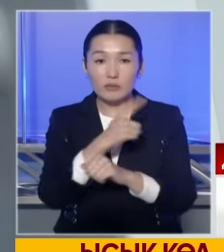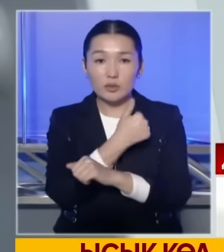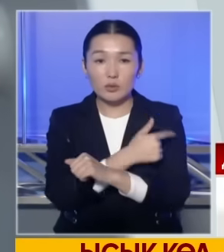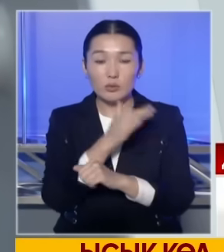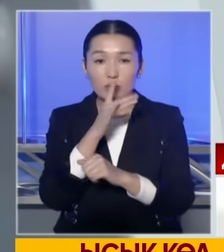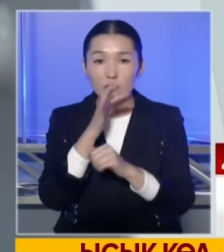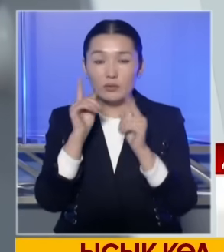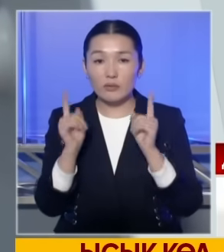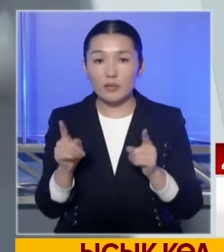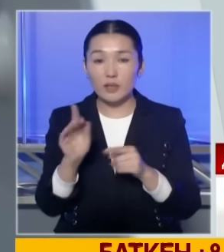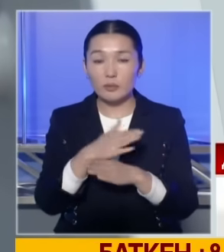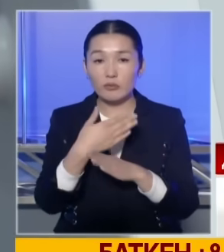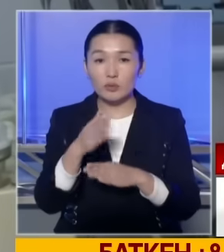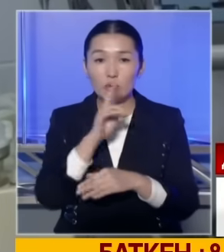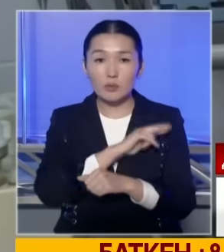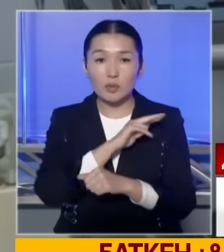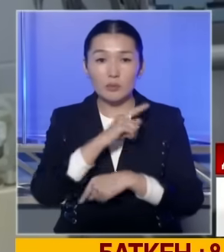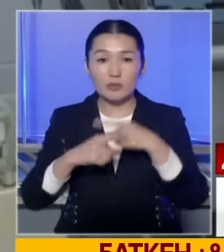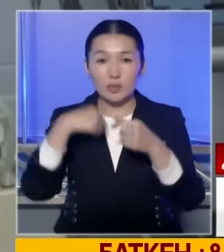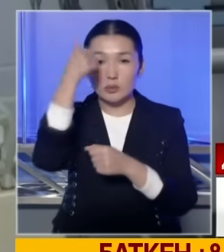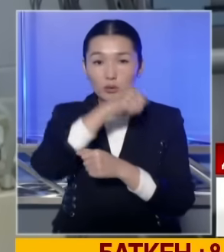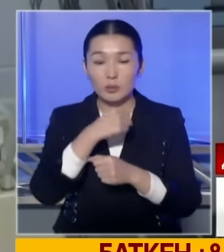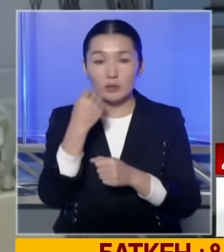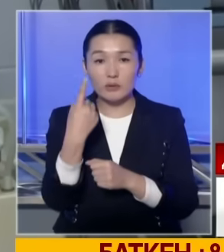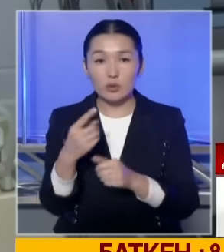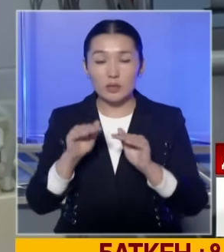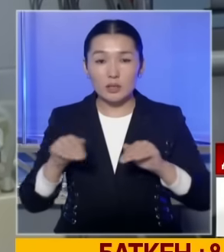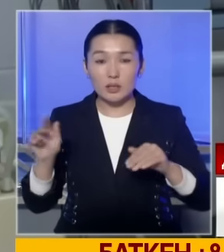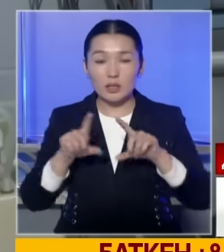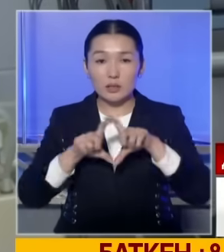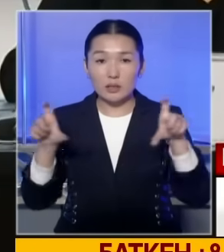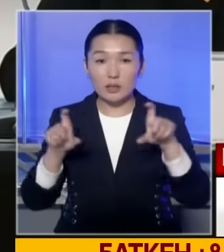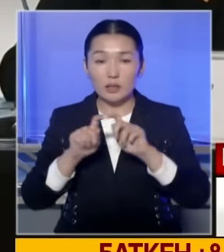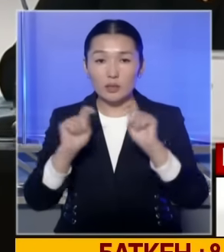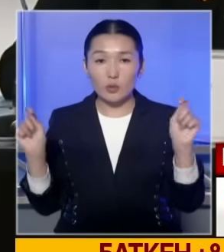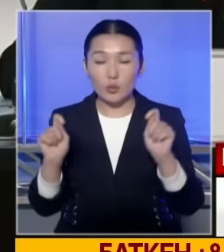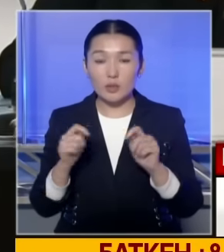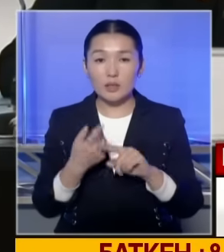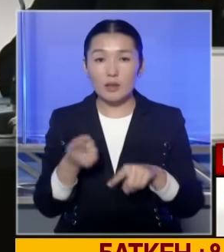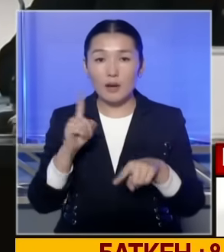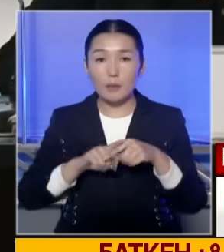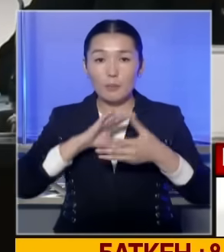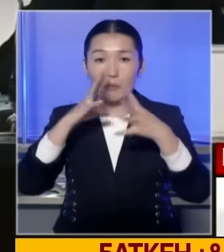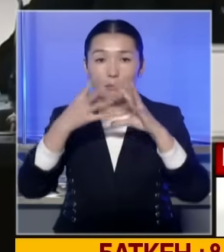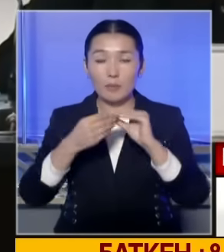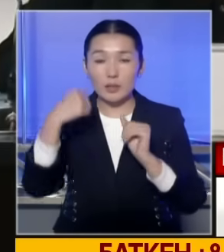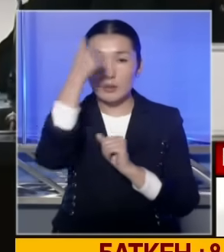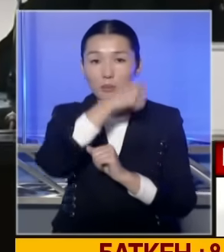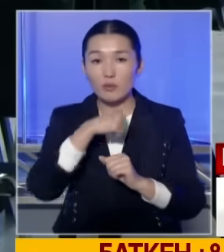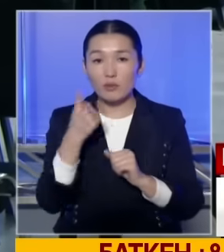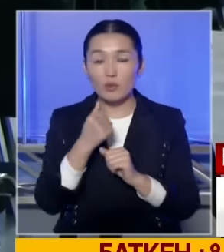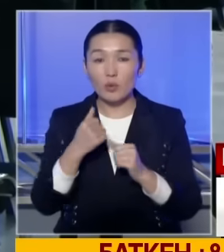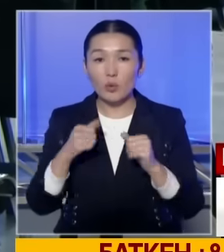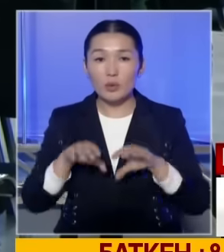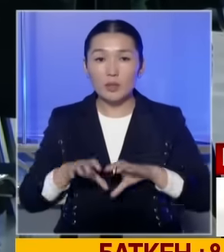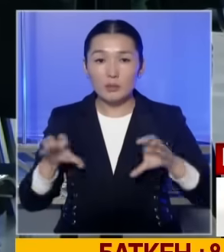мөөнөттүү бөлүмдөр иштейт. Ал эми кийинки жылы Бишкек шаарында дагы бир балдар ооруканасынын ачылышы күтүлүүдө. Бул боюнча жыл жыйынтыгын чыгарган жыйында саламаттык